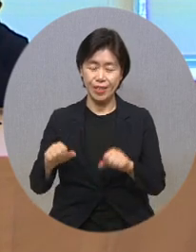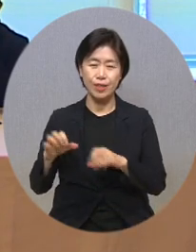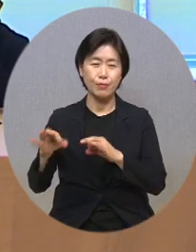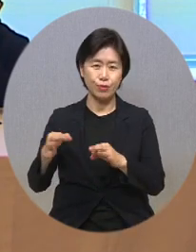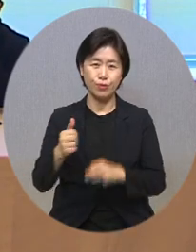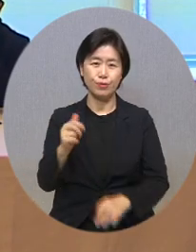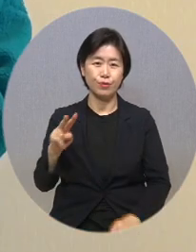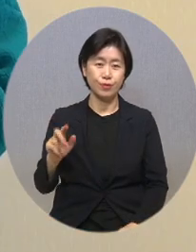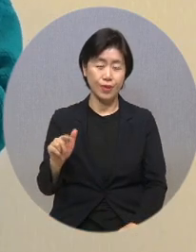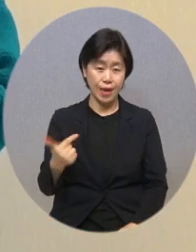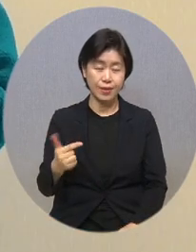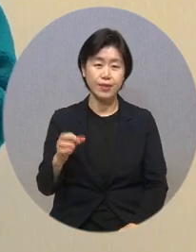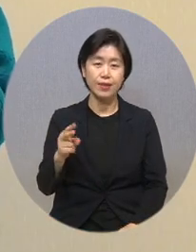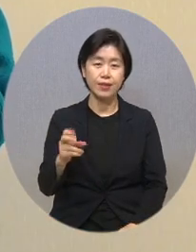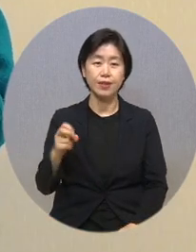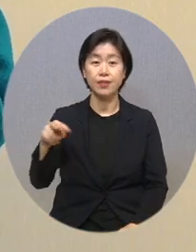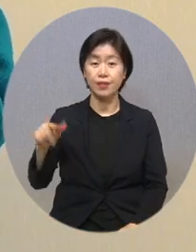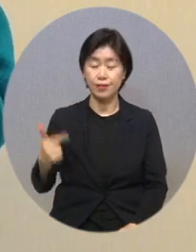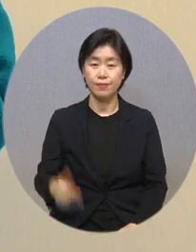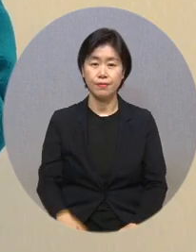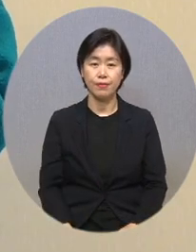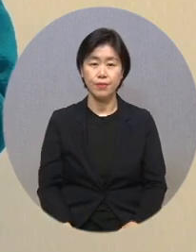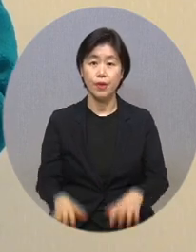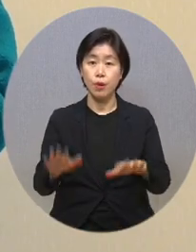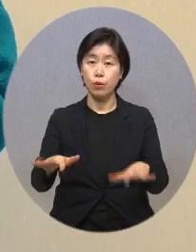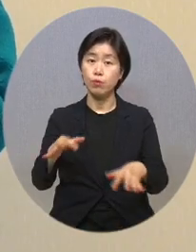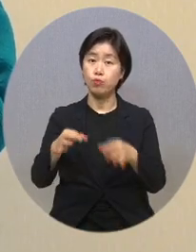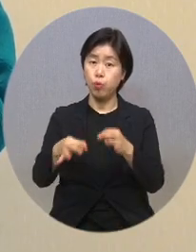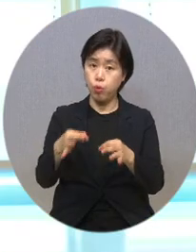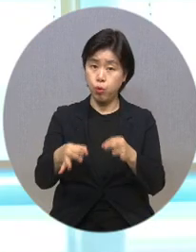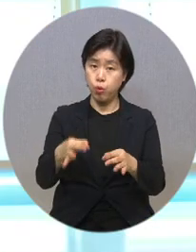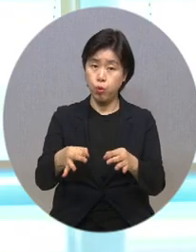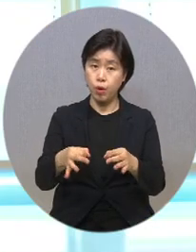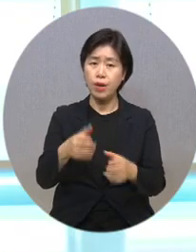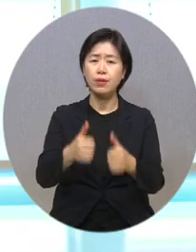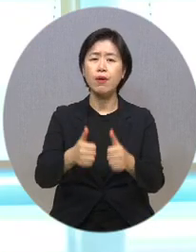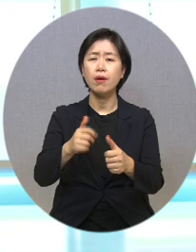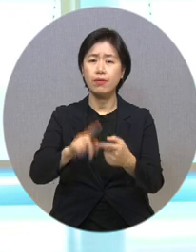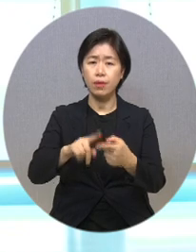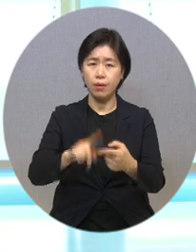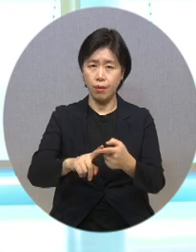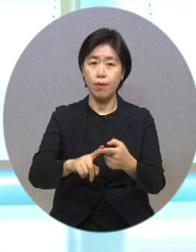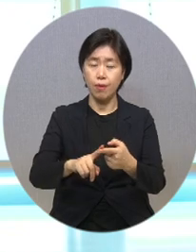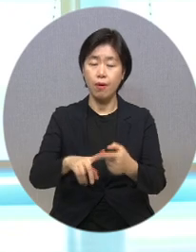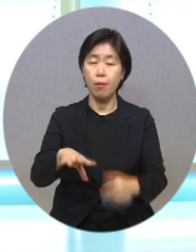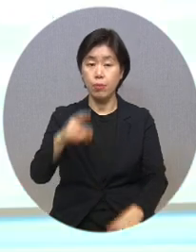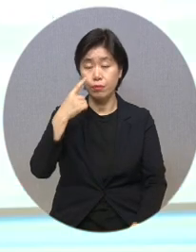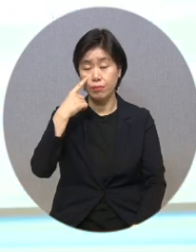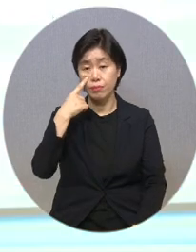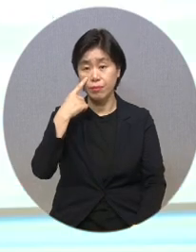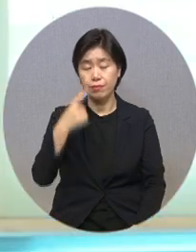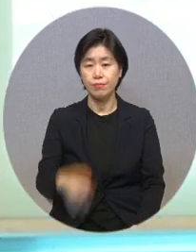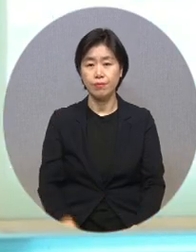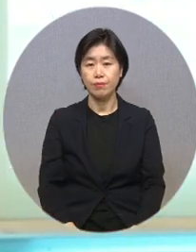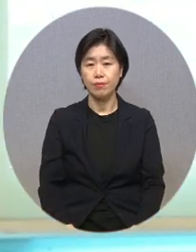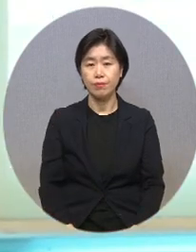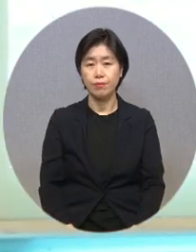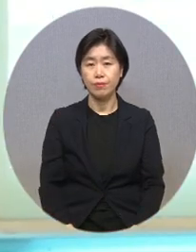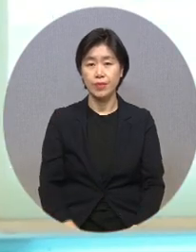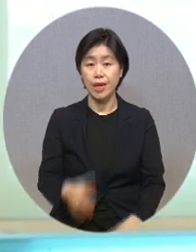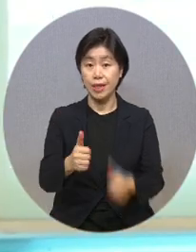자, 오늘은 제가 프로 테스트를 어떻게 봤는지, 테스트는 이렇게 봤습니다라고 과정을